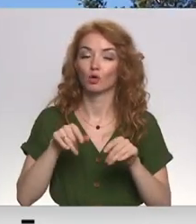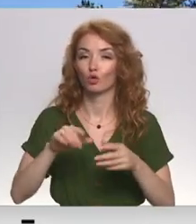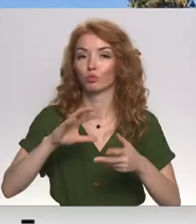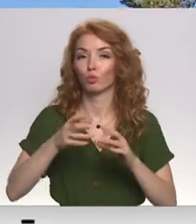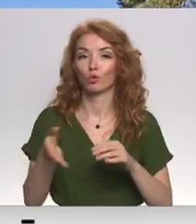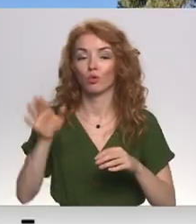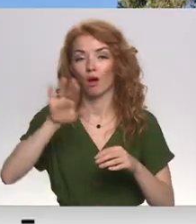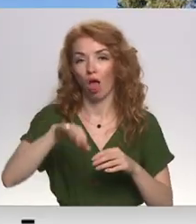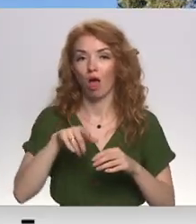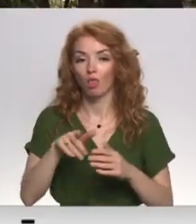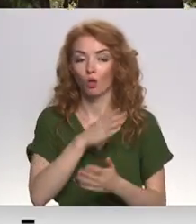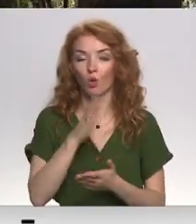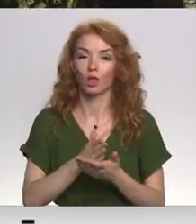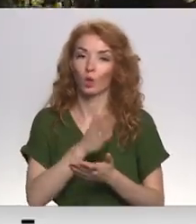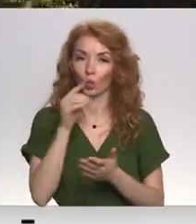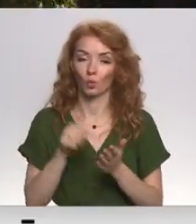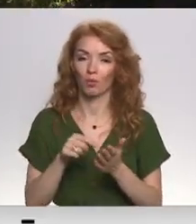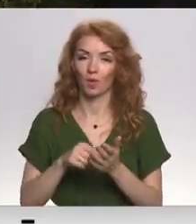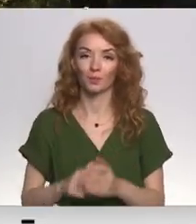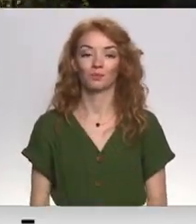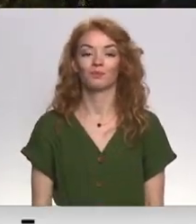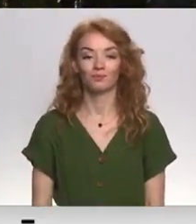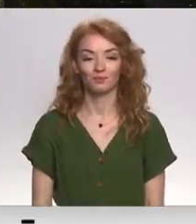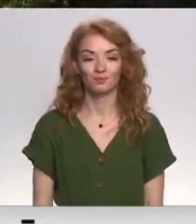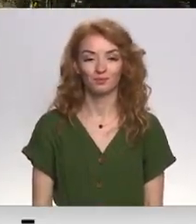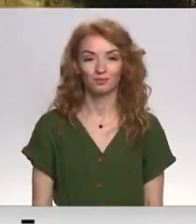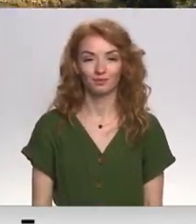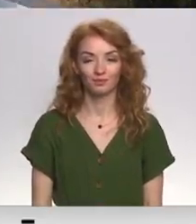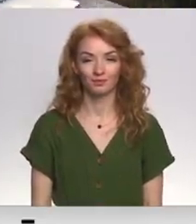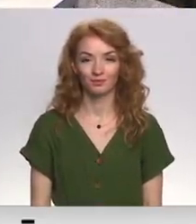notikušo Bermontiādes laikā. Judīta Čunka, Dzintars Spriņģis, Latvijas televīzija.